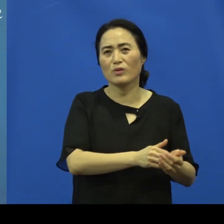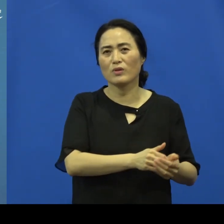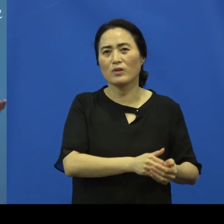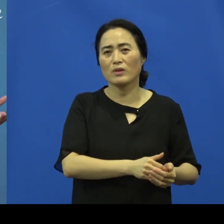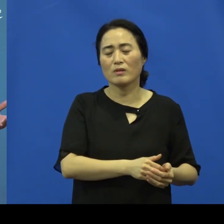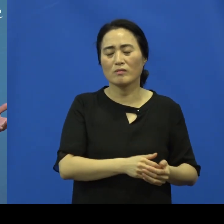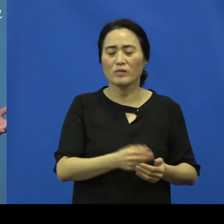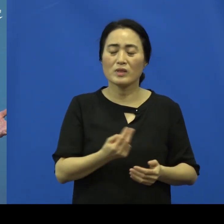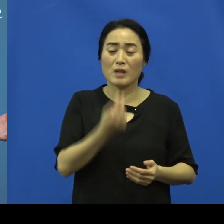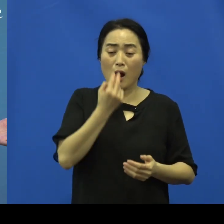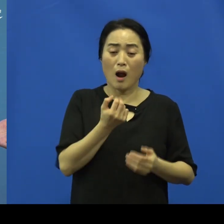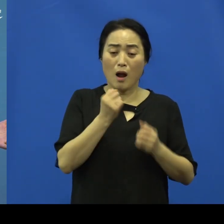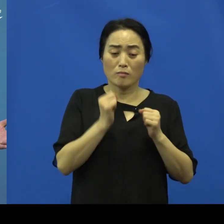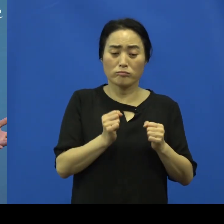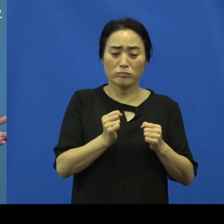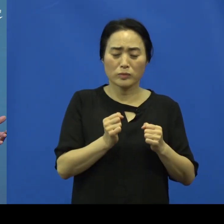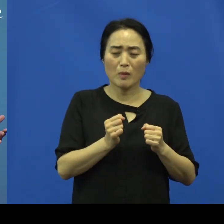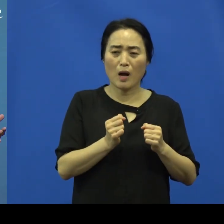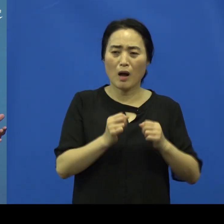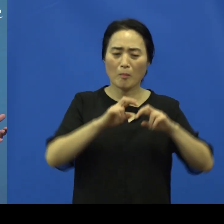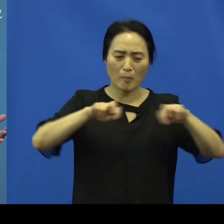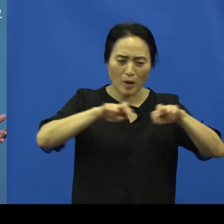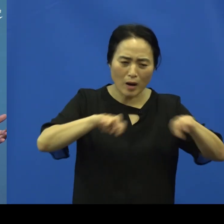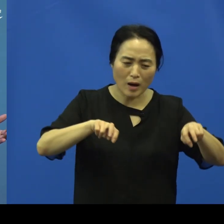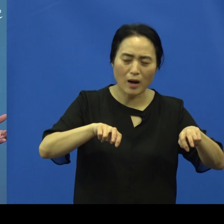상지만 살아있는 게 아닌 것 같이 살아가는 사람들,